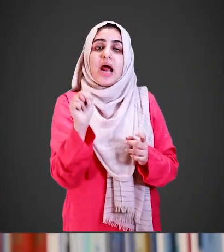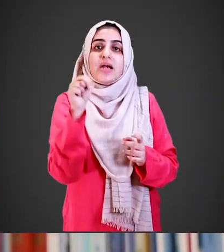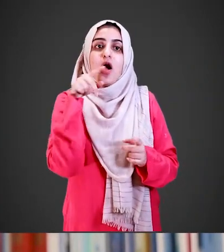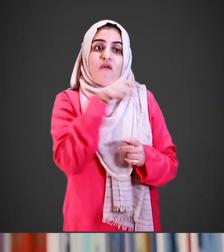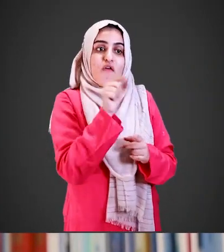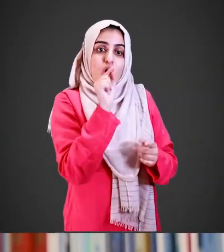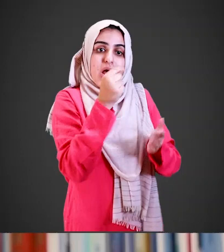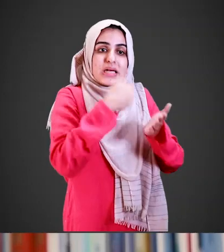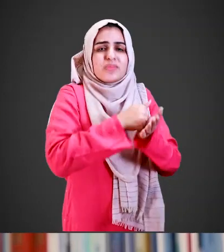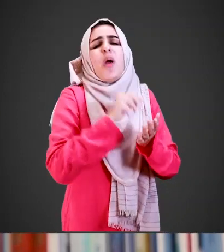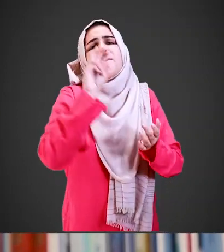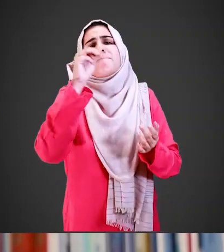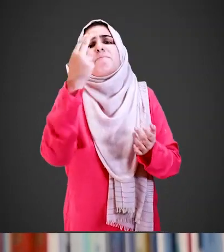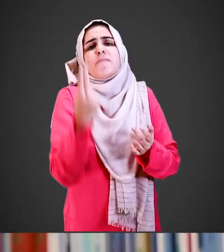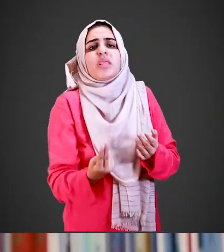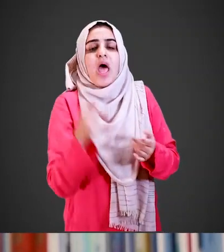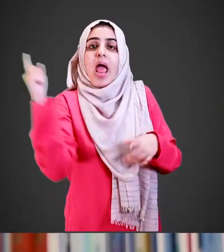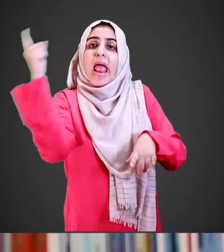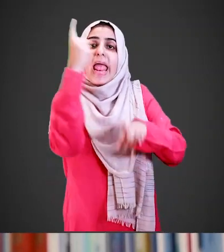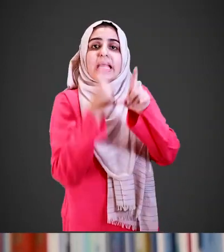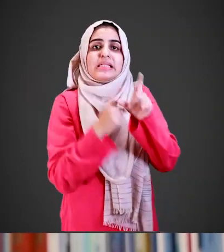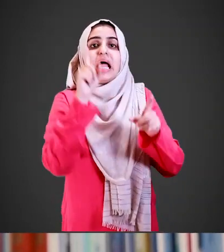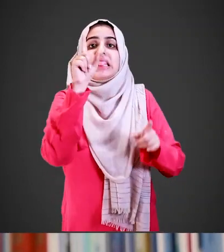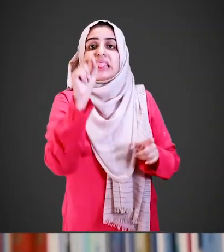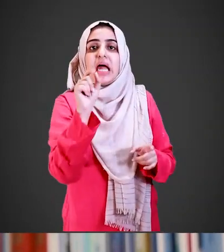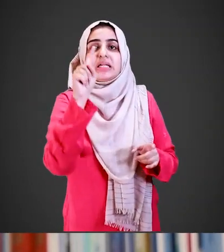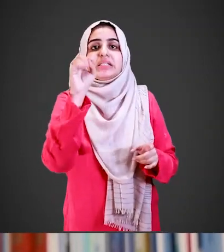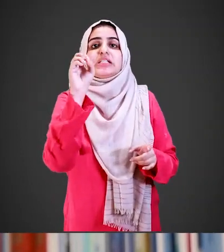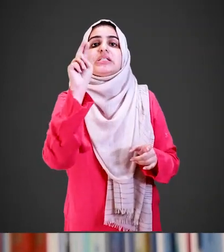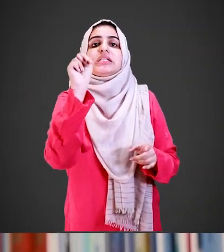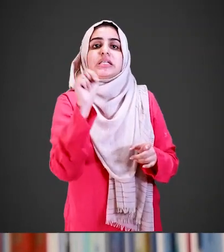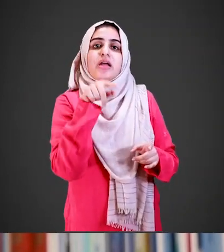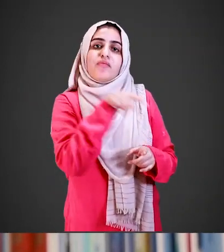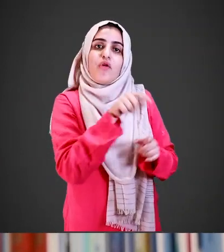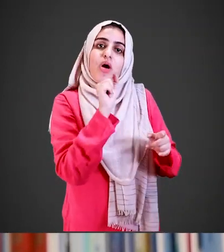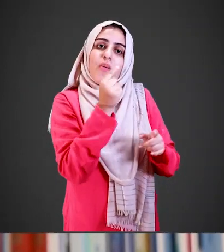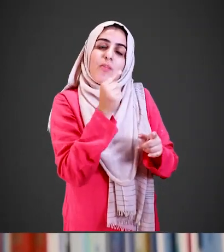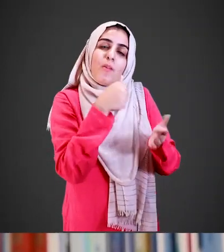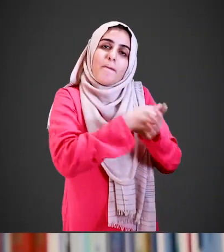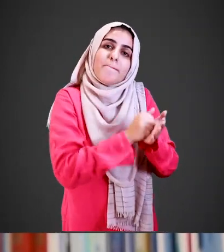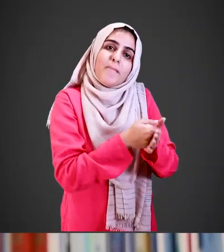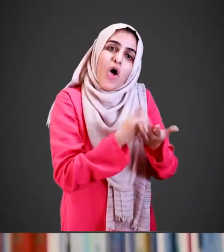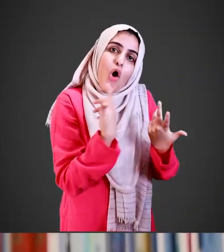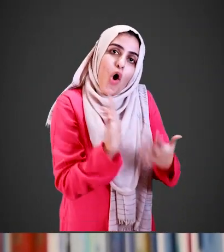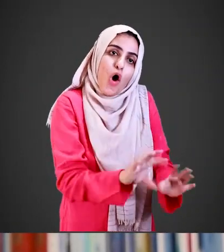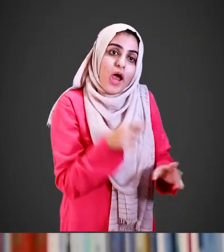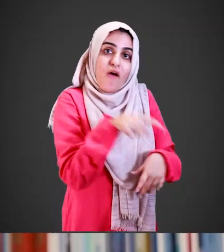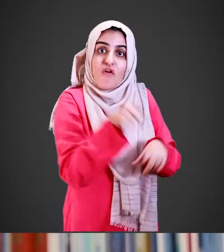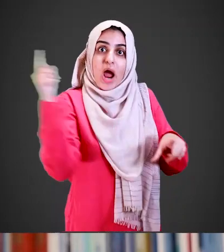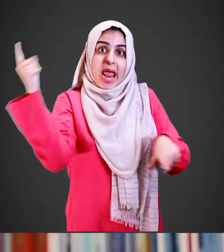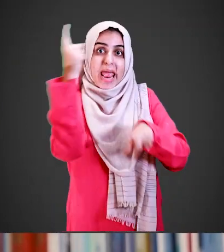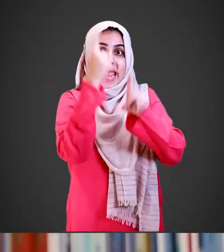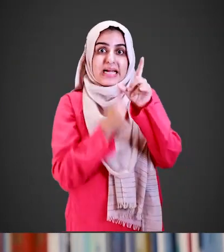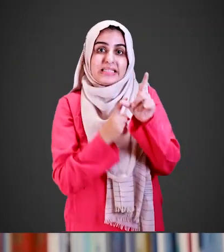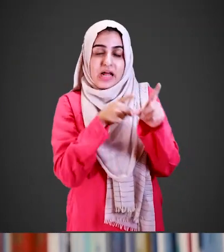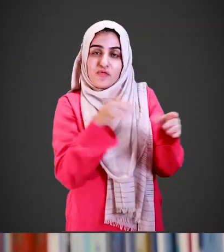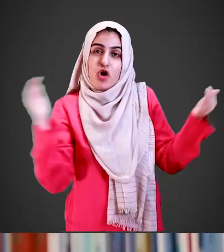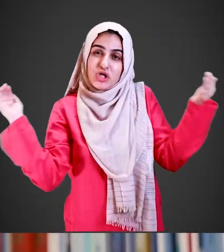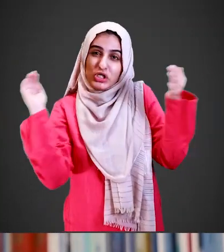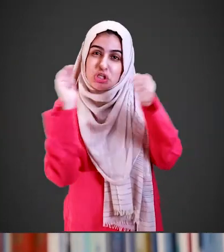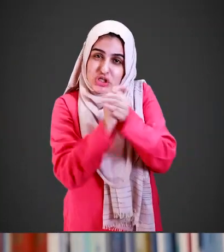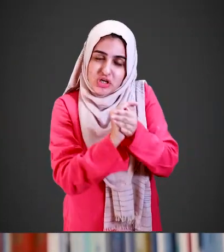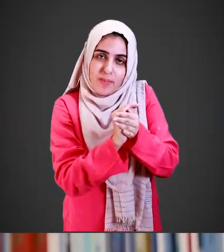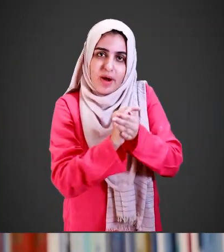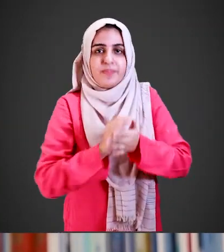गंदम मिसाल के तौर पे एक साल में पैदा हो गई है, तो ये आप कहें कि ये आपकी एक तो पैदावार है, टोटल पैदावार या और